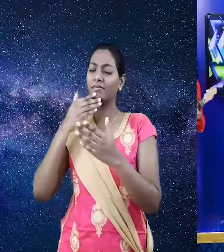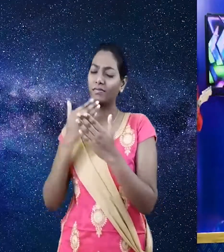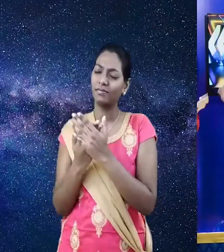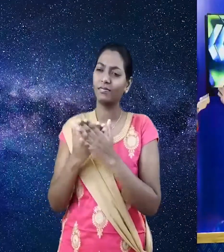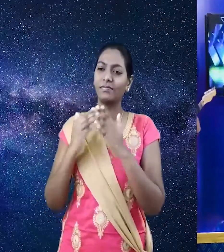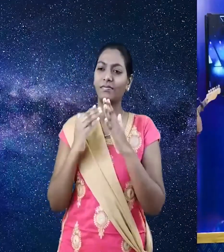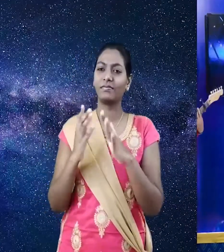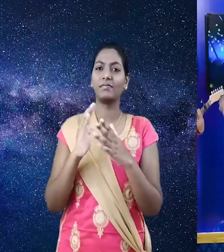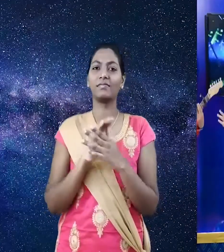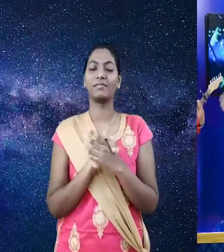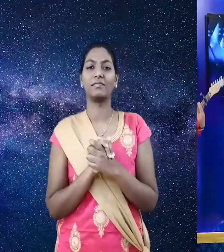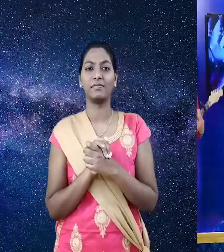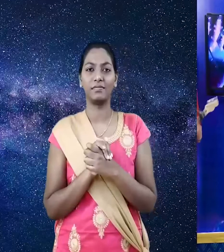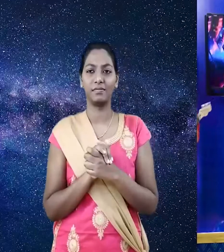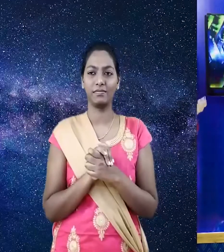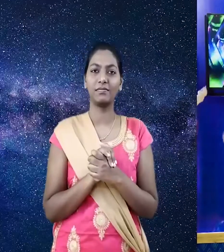करूं तेरी स्तुति